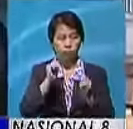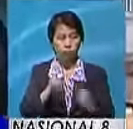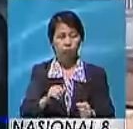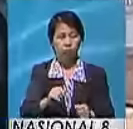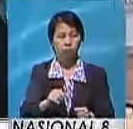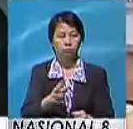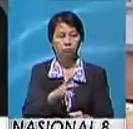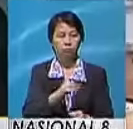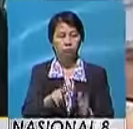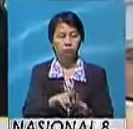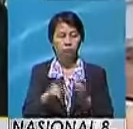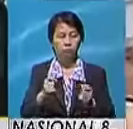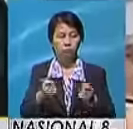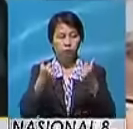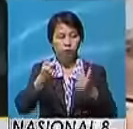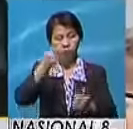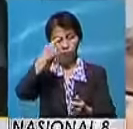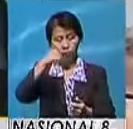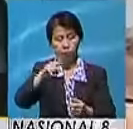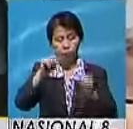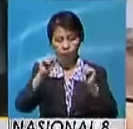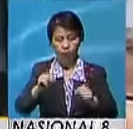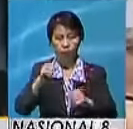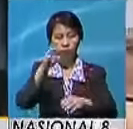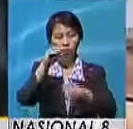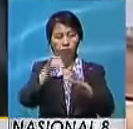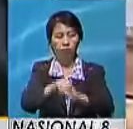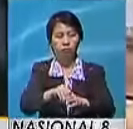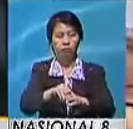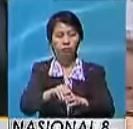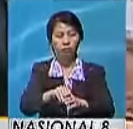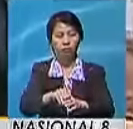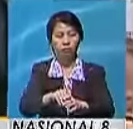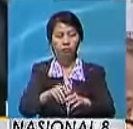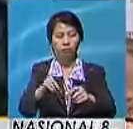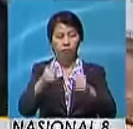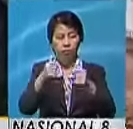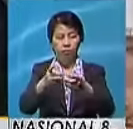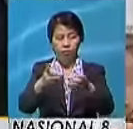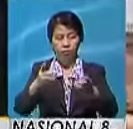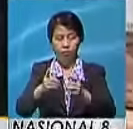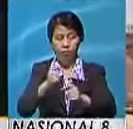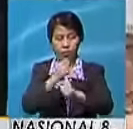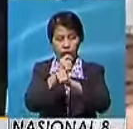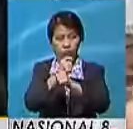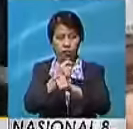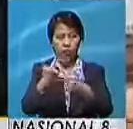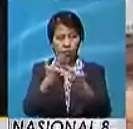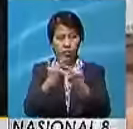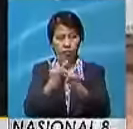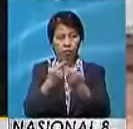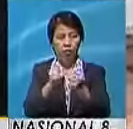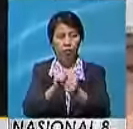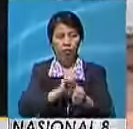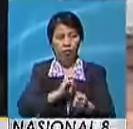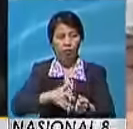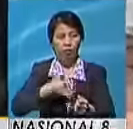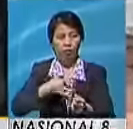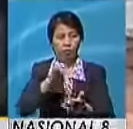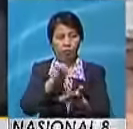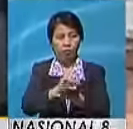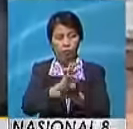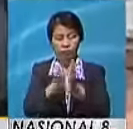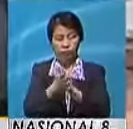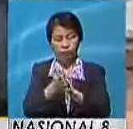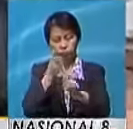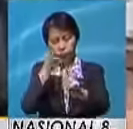agresif dan lebih cepat untuk bisa masuk daerah pertahanan lawan. Saya rasa itu yang menjadi